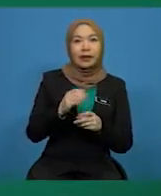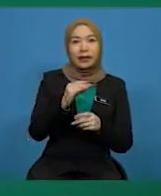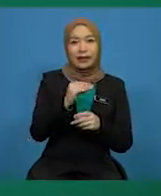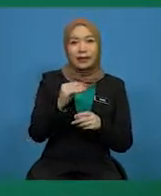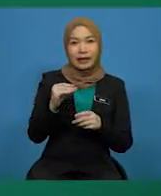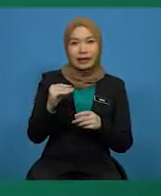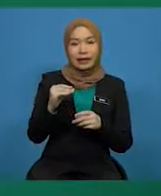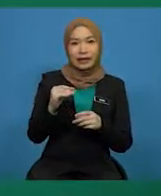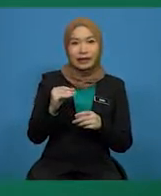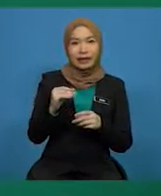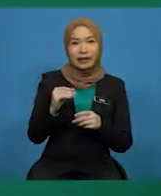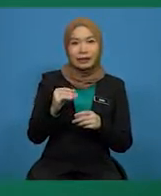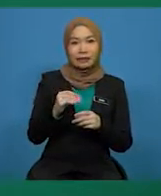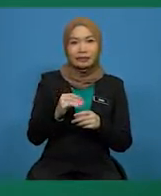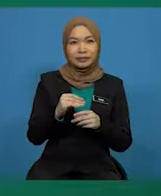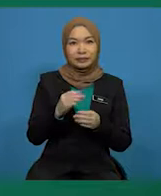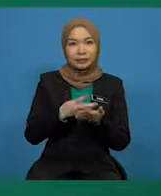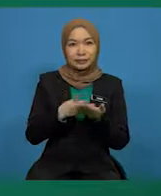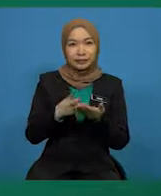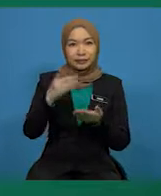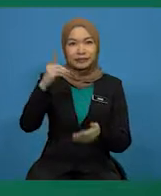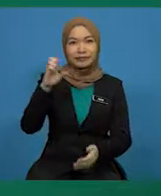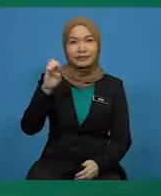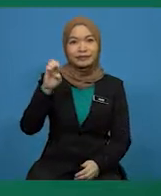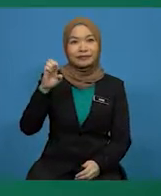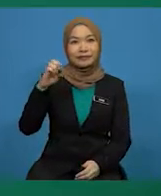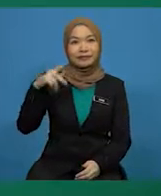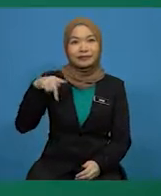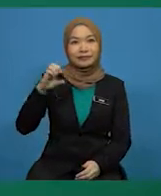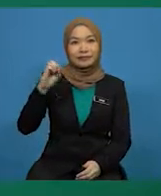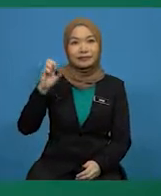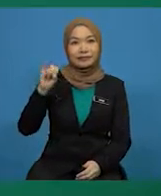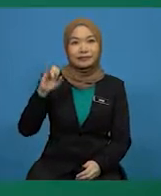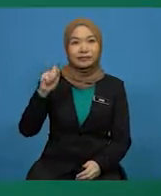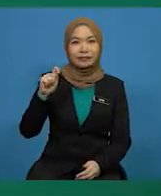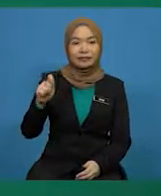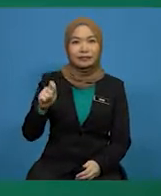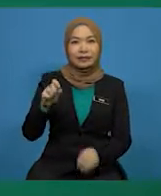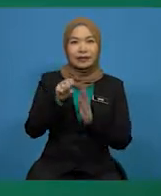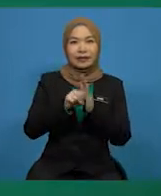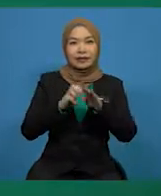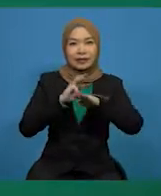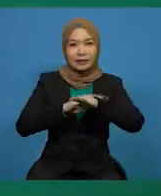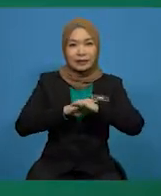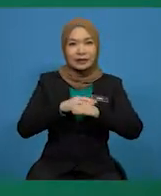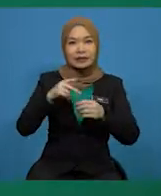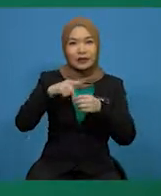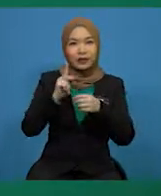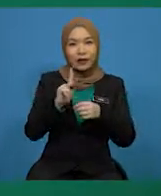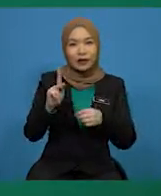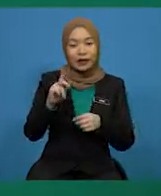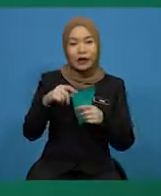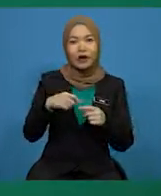manakala wang deposit semasa dikeluarkan oleh bank perdagangan. Jadi, wang siling, wang kertas dan juga